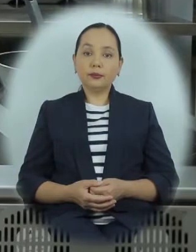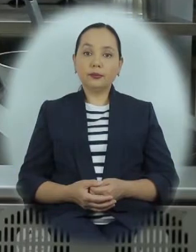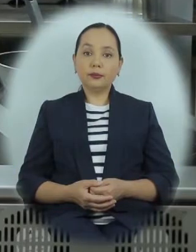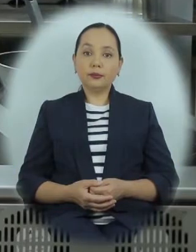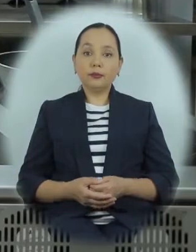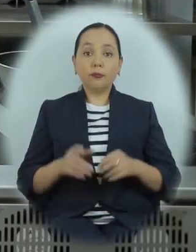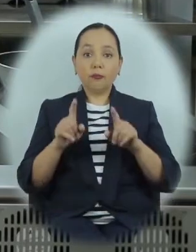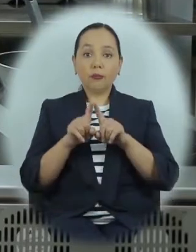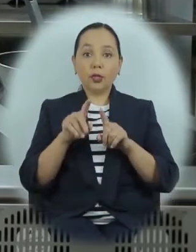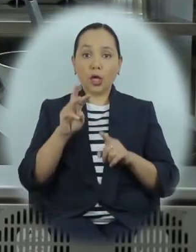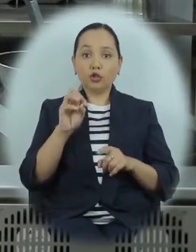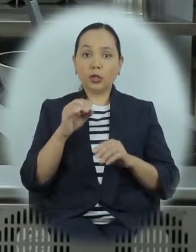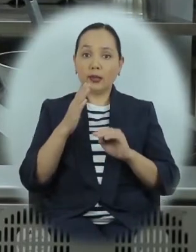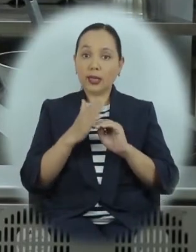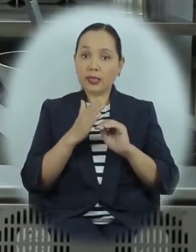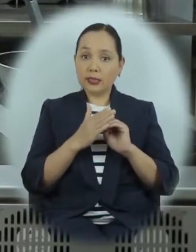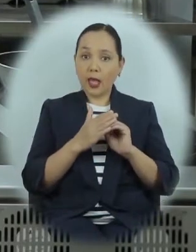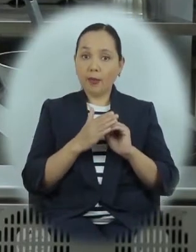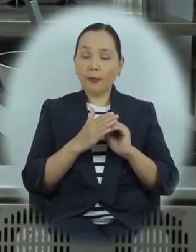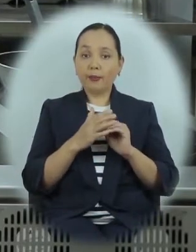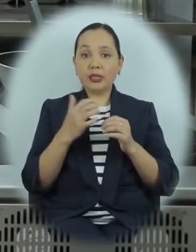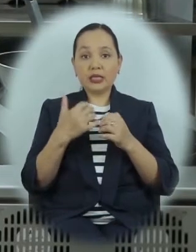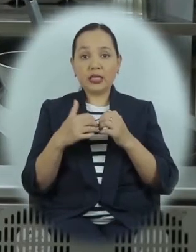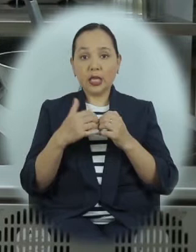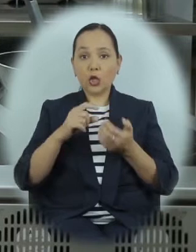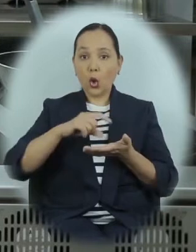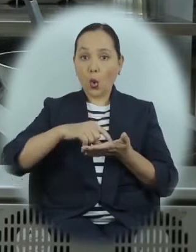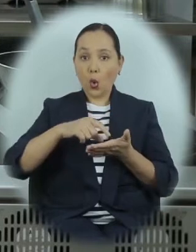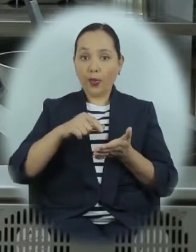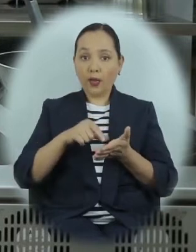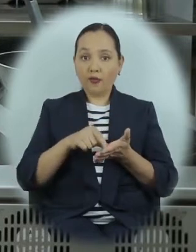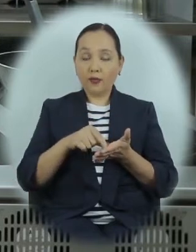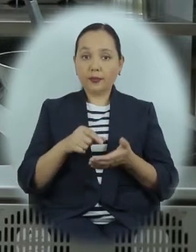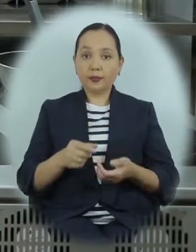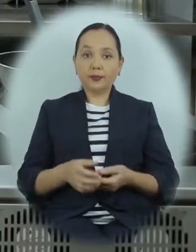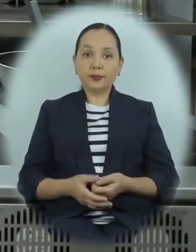Также нарезаем его средним кубиком.